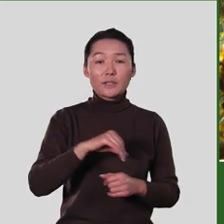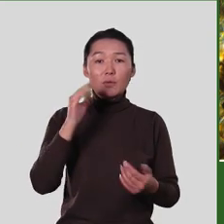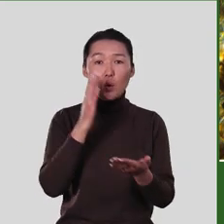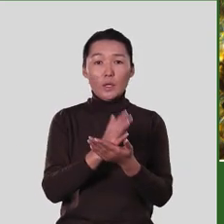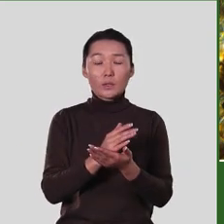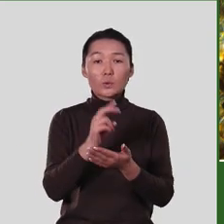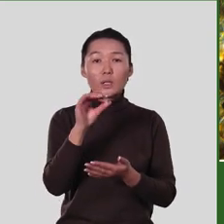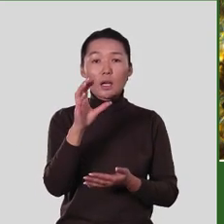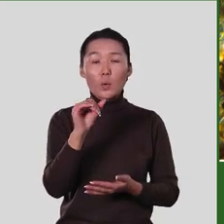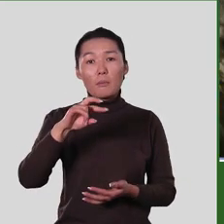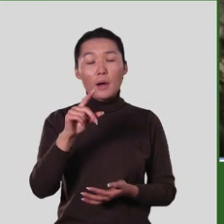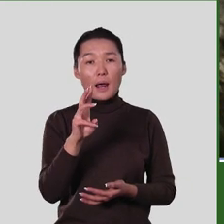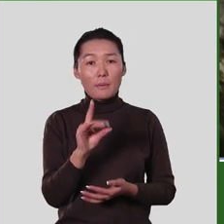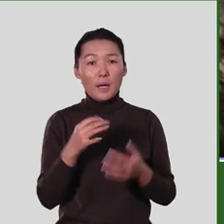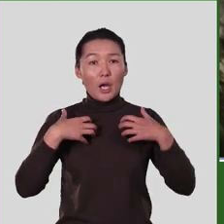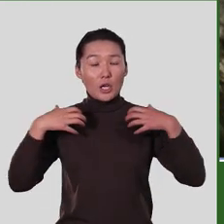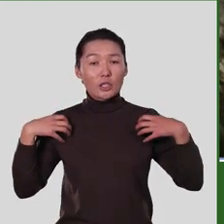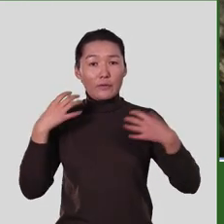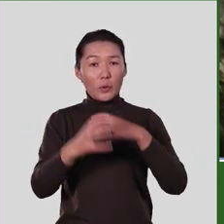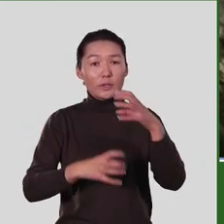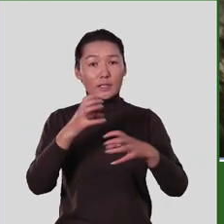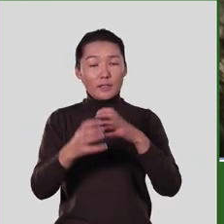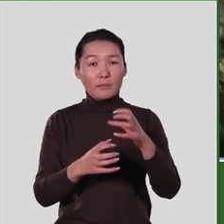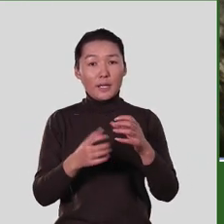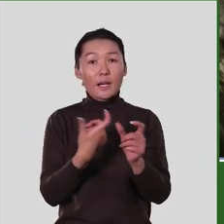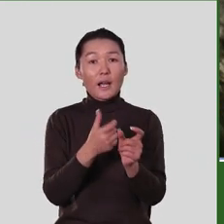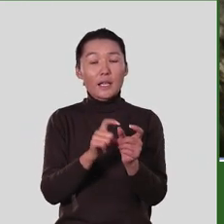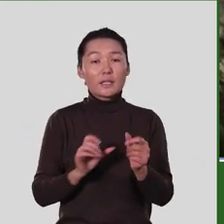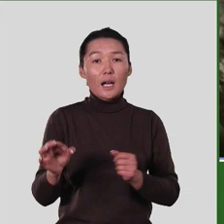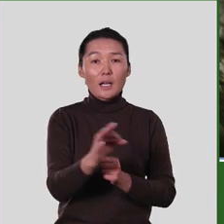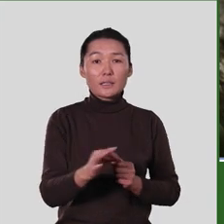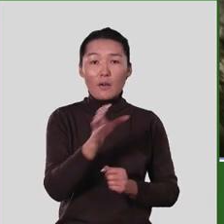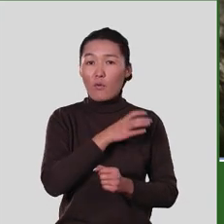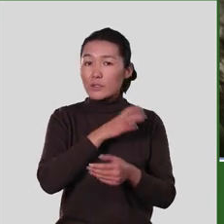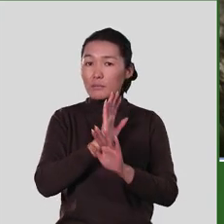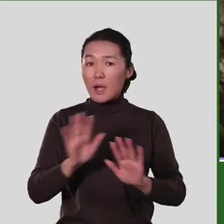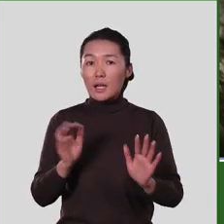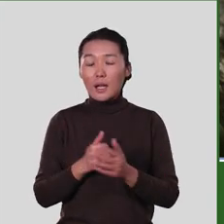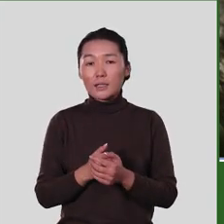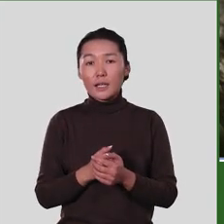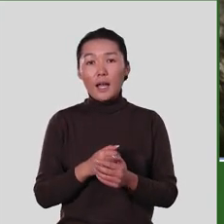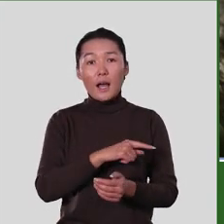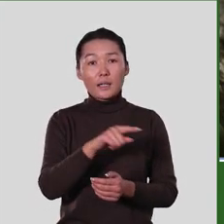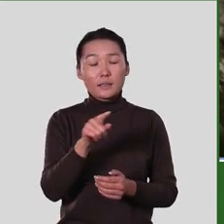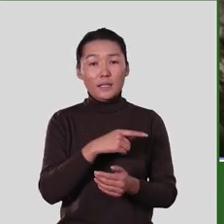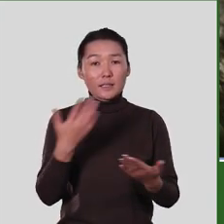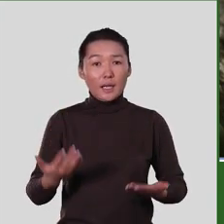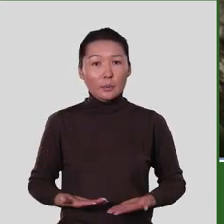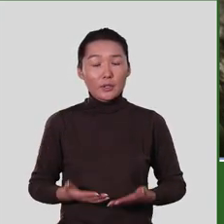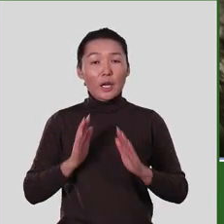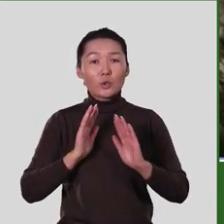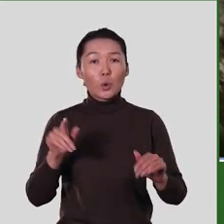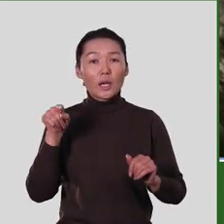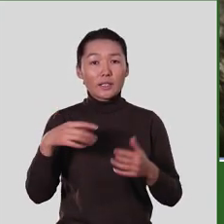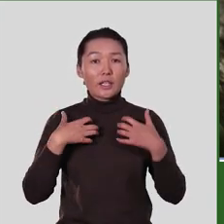кокосовые пальмы. Животный мир вулканических и коралловых островов не богат. На них обитают только те